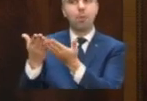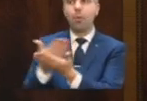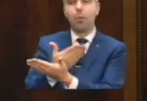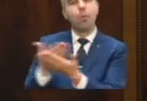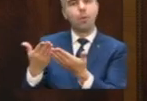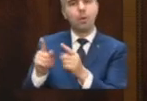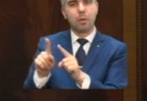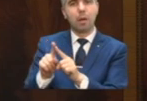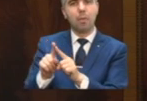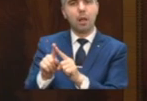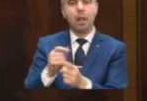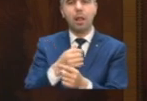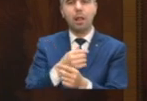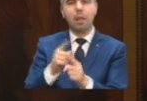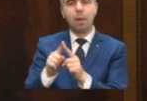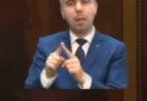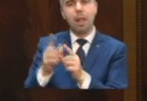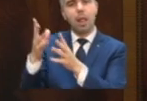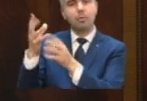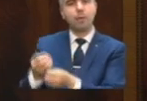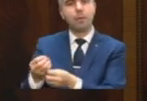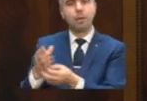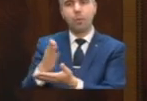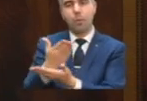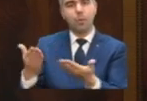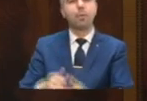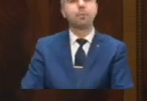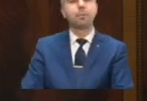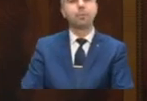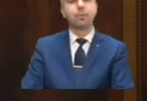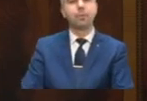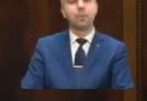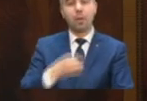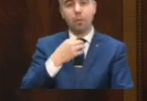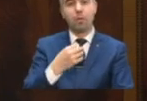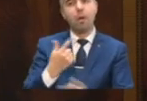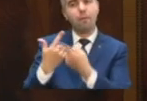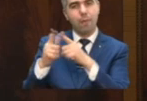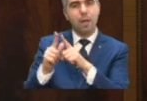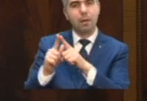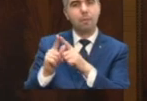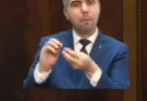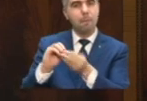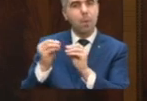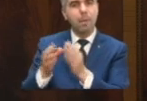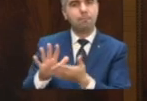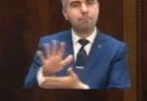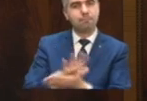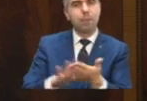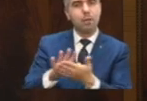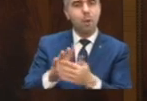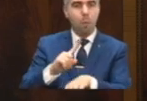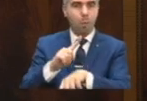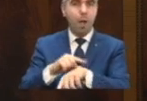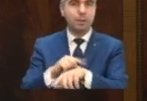وحسن الخاتمة. لا شك أن الموضوع متشعب وفيه تقاطعات كبيرة، ومن الصعب أن يسمح لي هذا